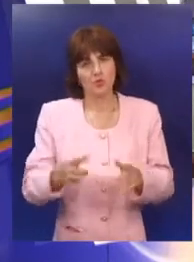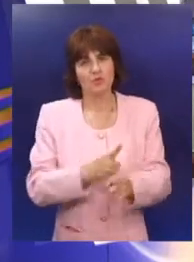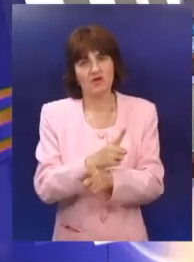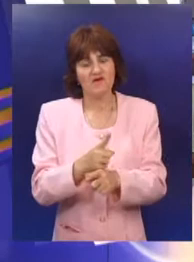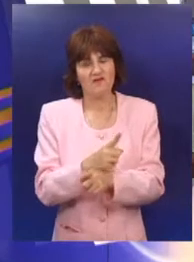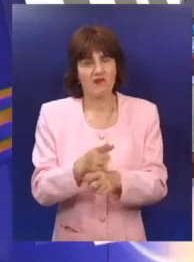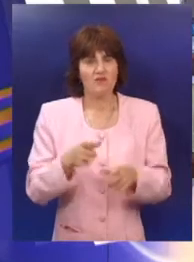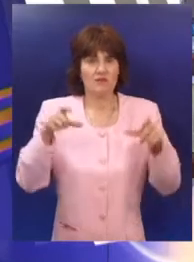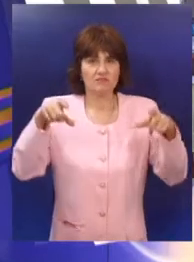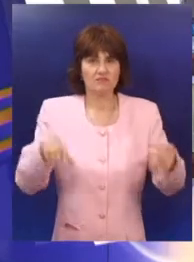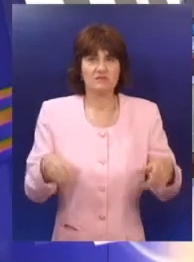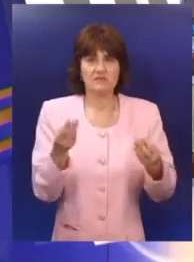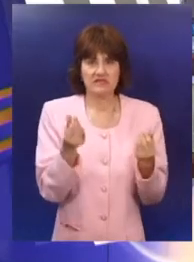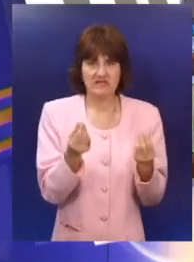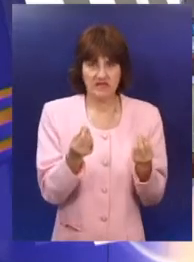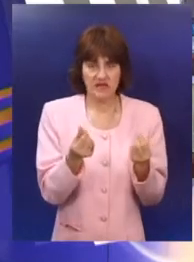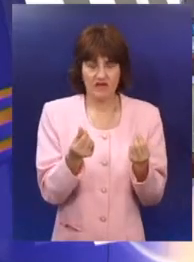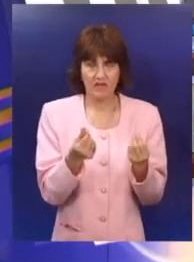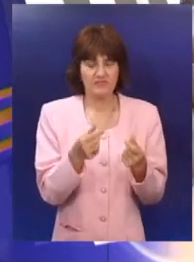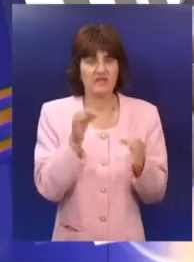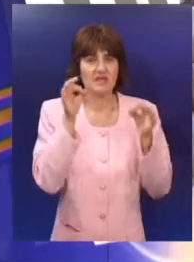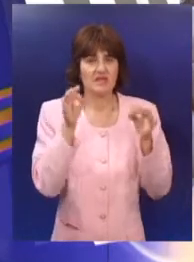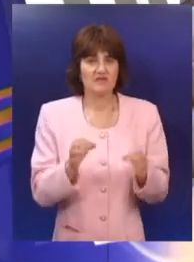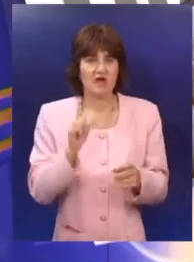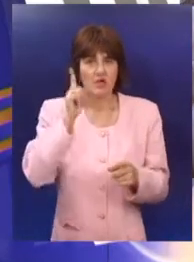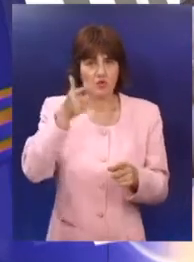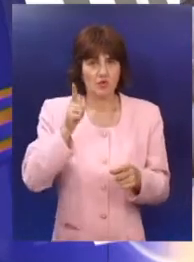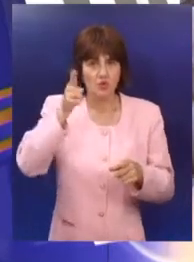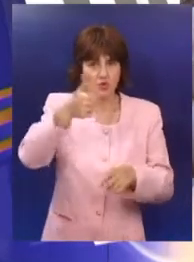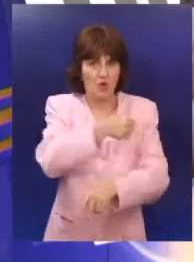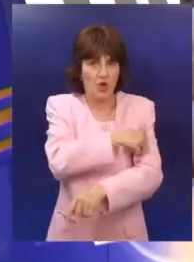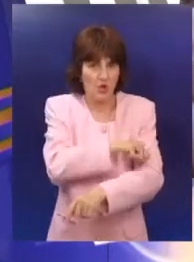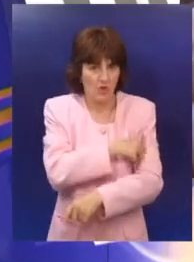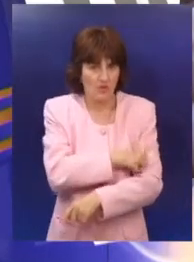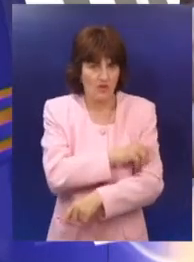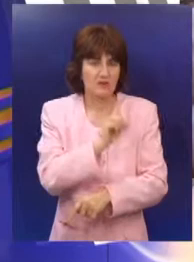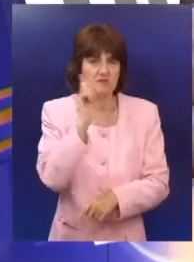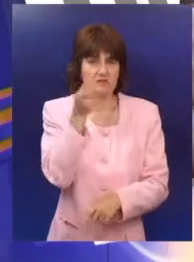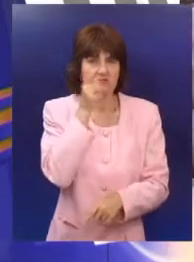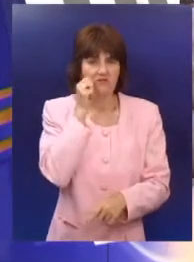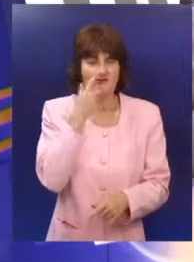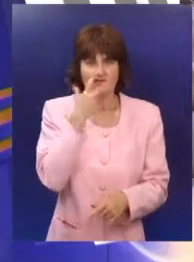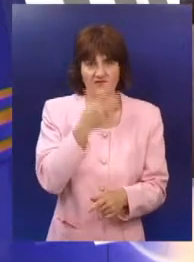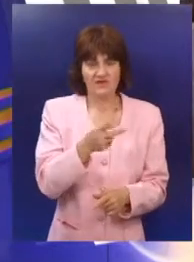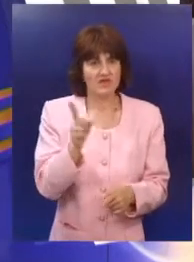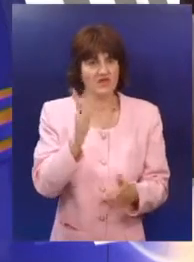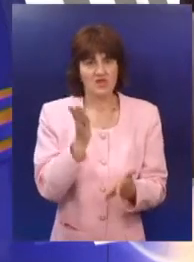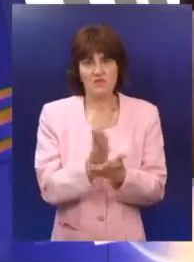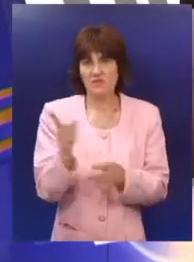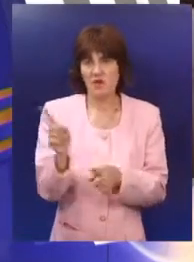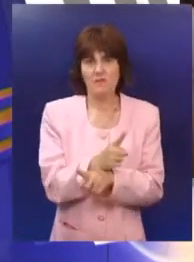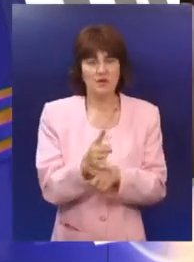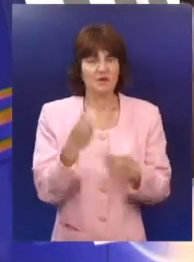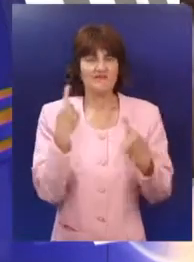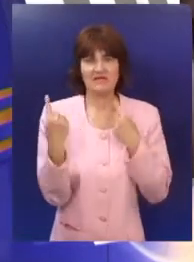to stabilizuje. Ovo ništa nije novo, ovo se dešava maltene svake druge godine. Ekonomisti smatraju da se situacija neće popraviti u narednih